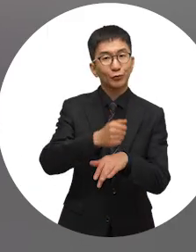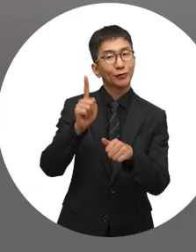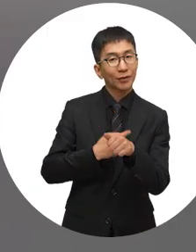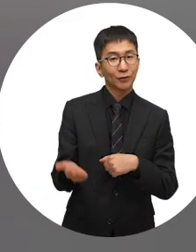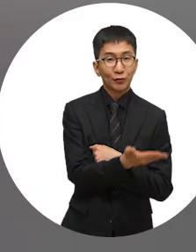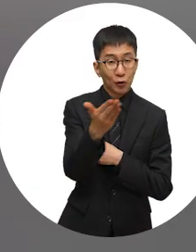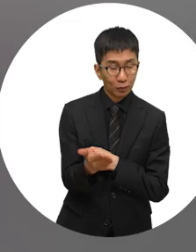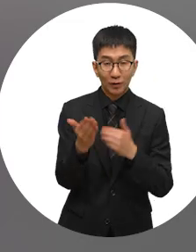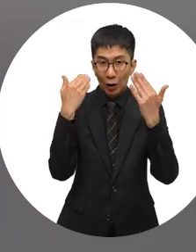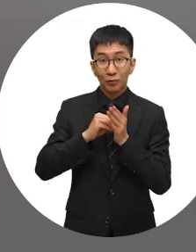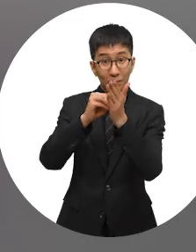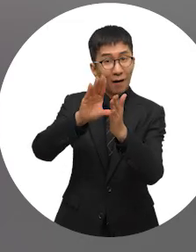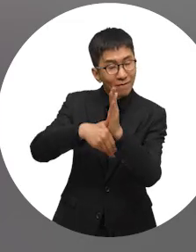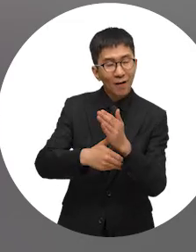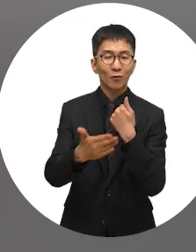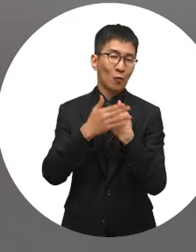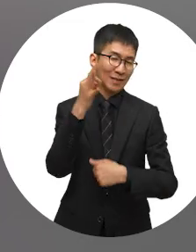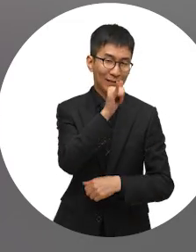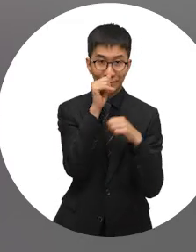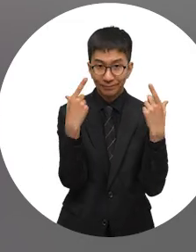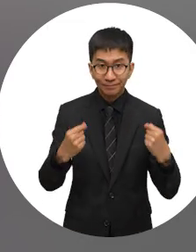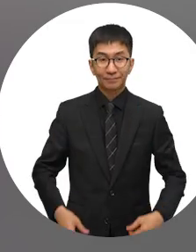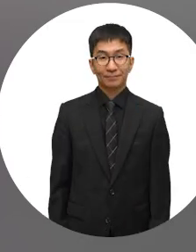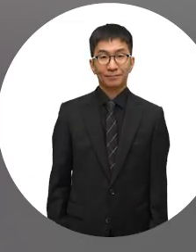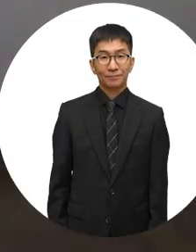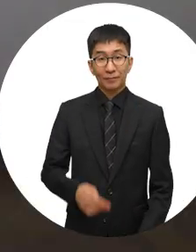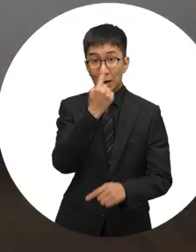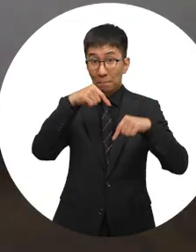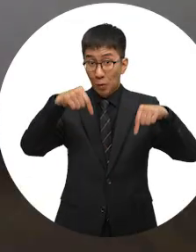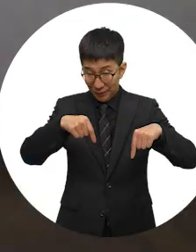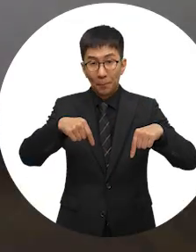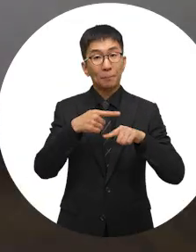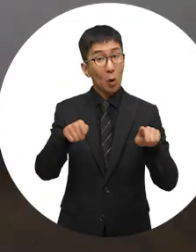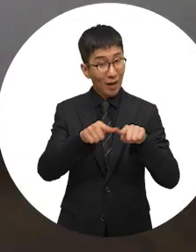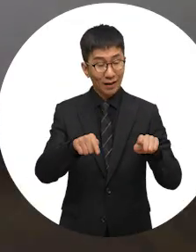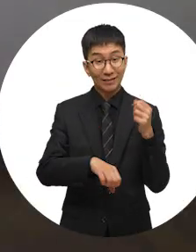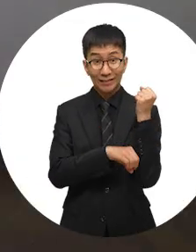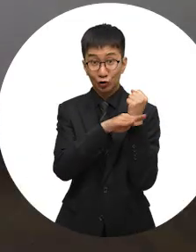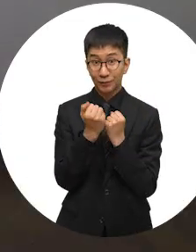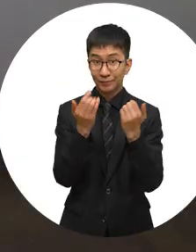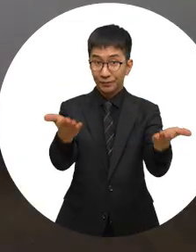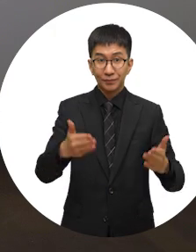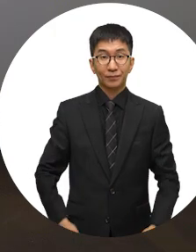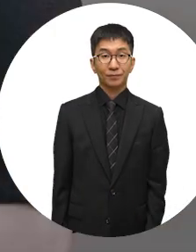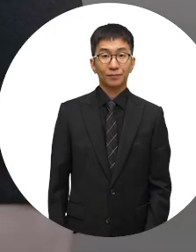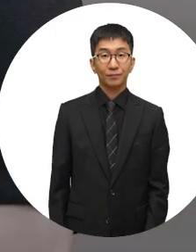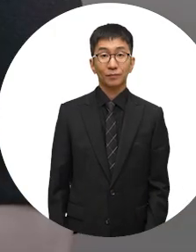과정이 여러분의 학생부 종합전형 준비에 큰 도움이 될 것입니다. 면접평가의 평가 요소에 대해